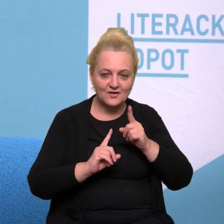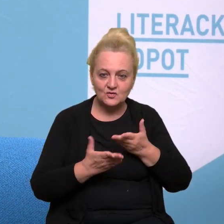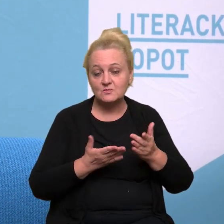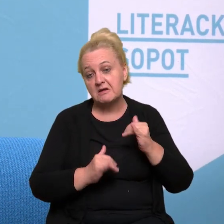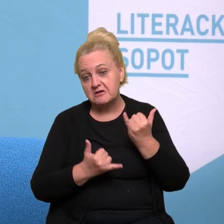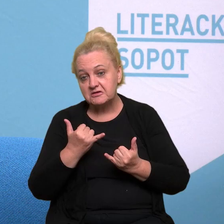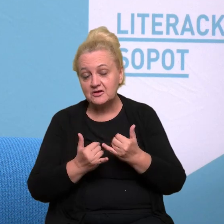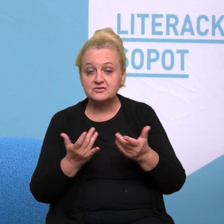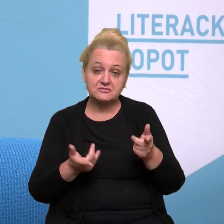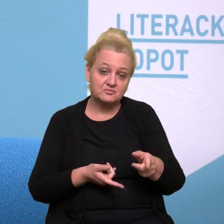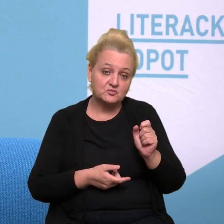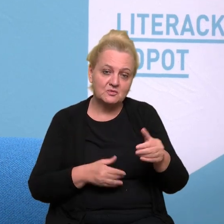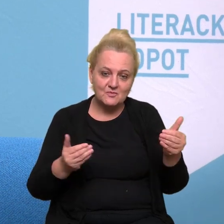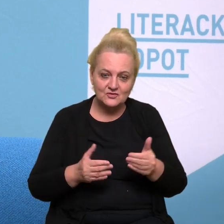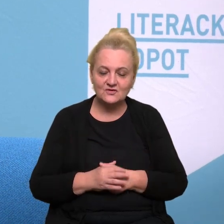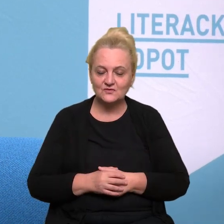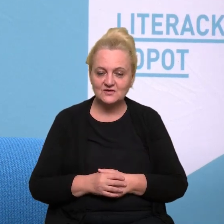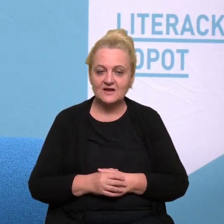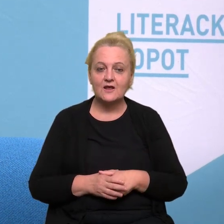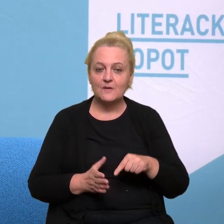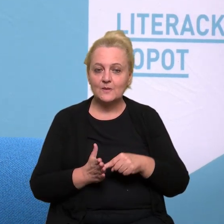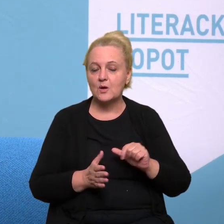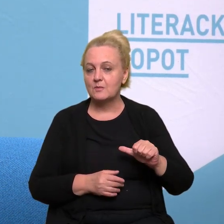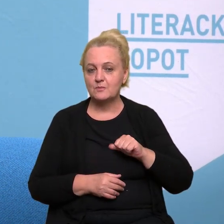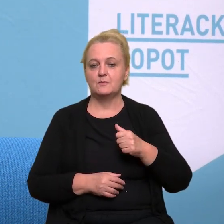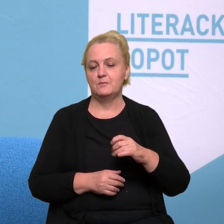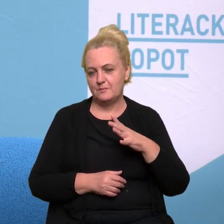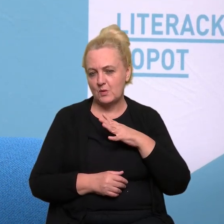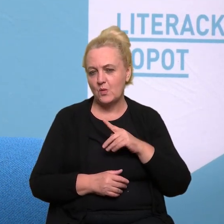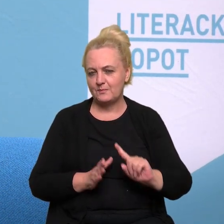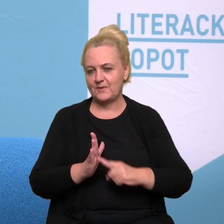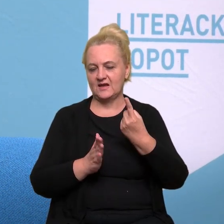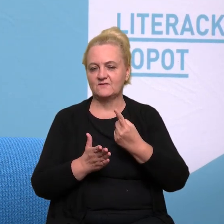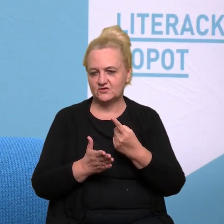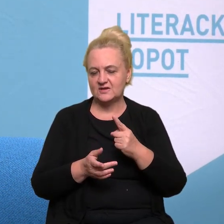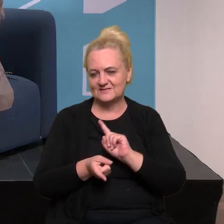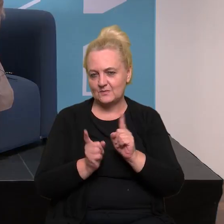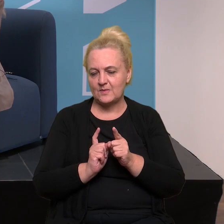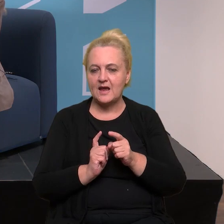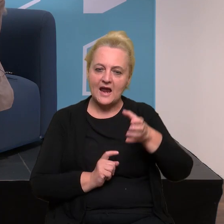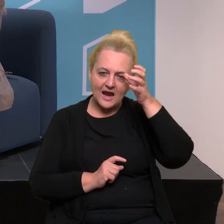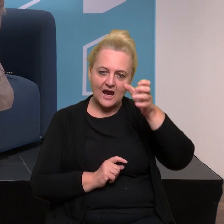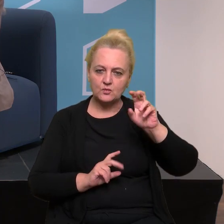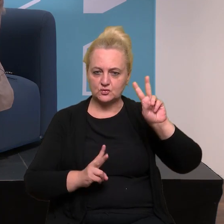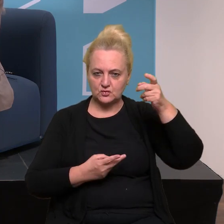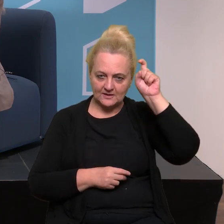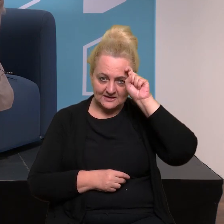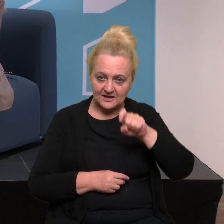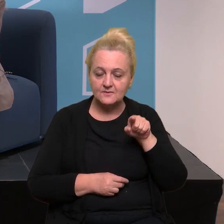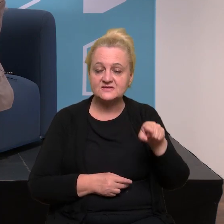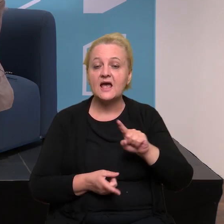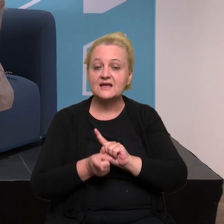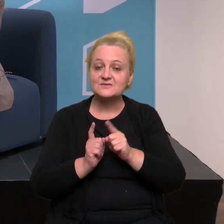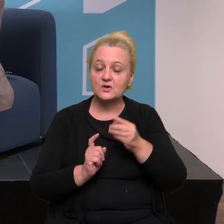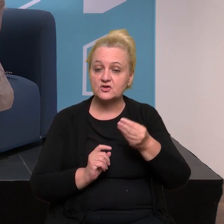będzie taka sposobność. I to było pierwsze ze spotkań z autorką z Niemiec, a tych spotkań